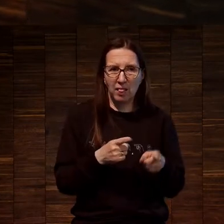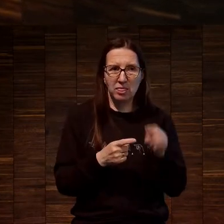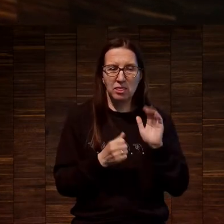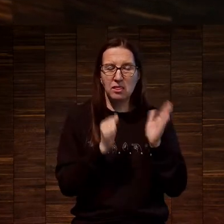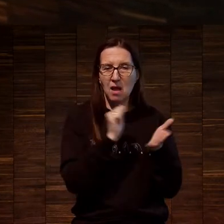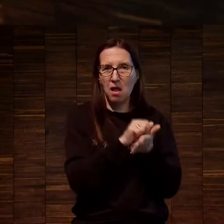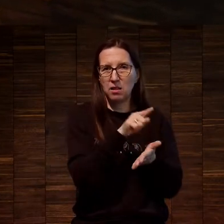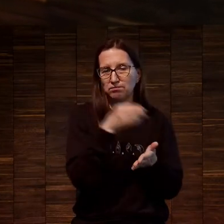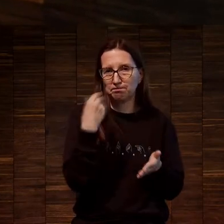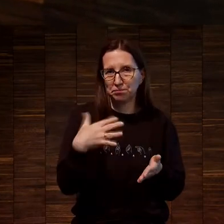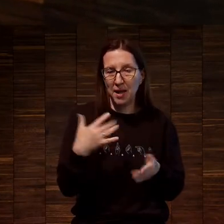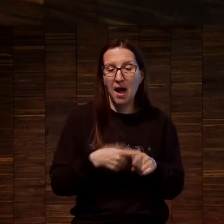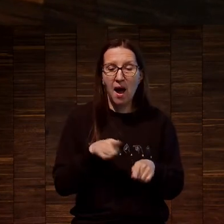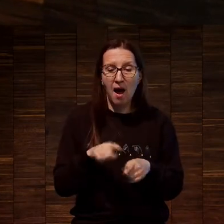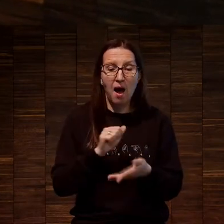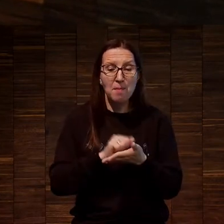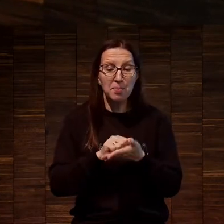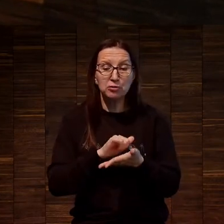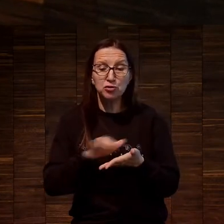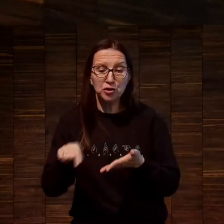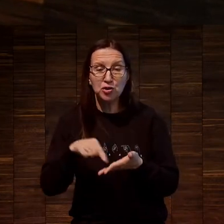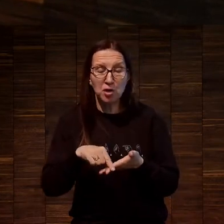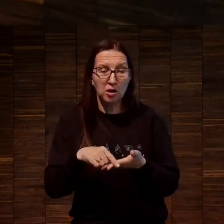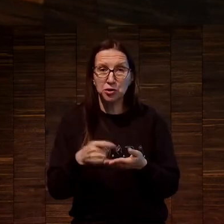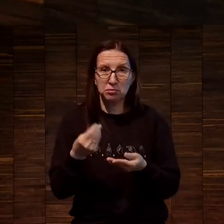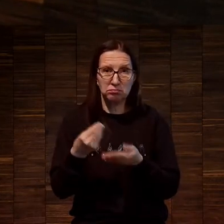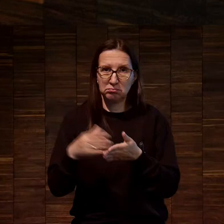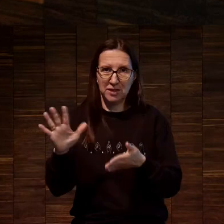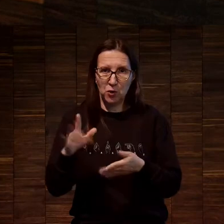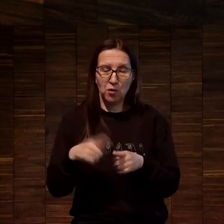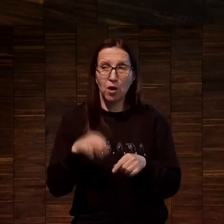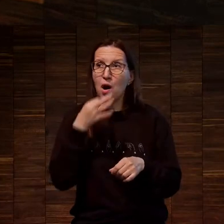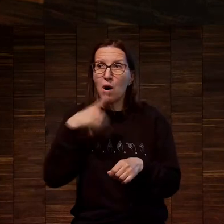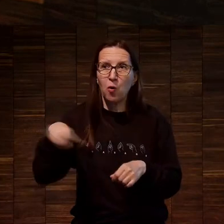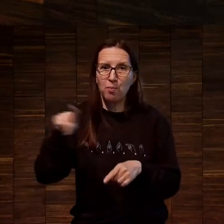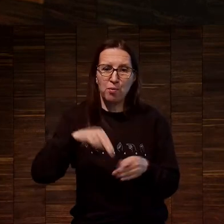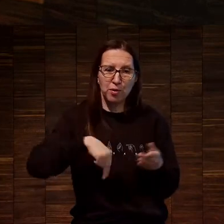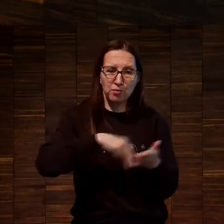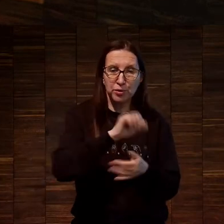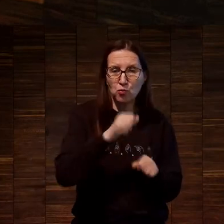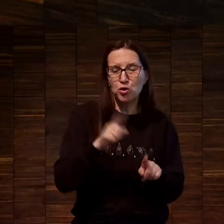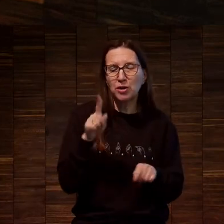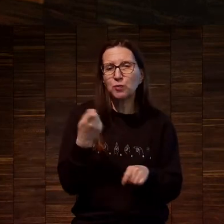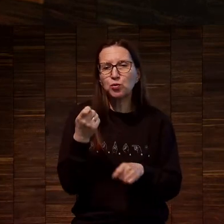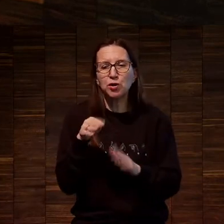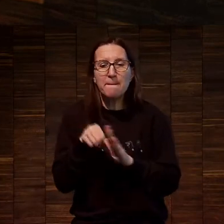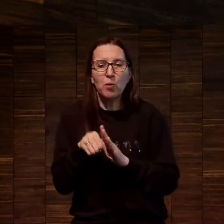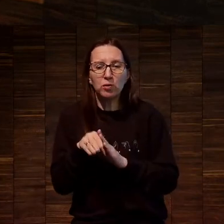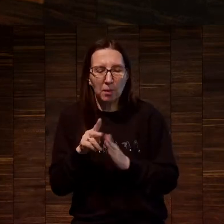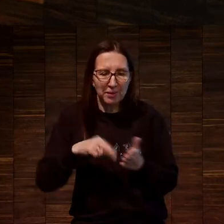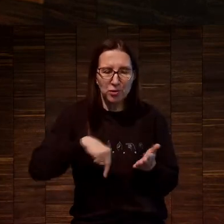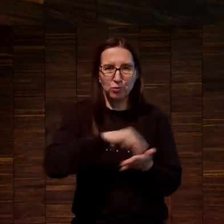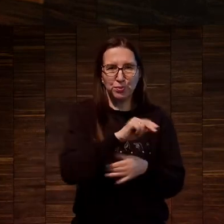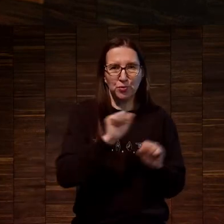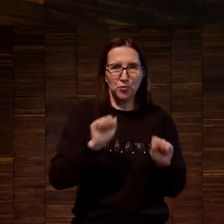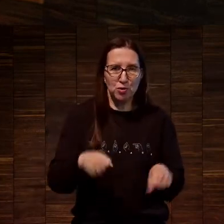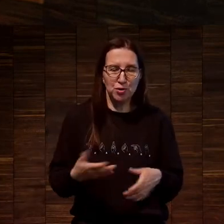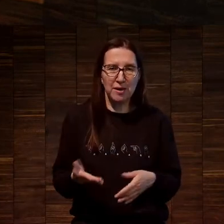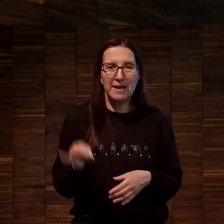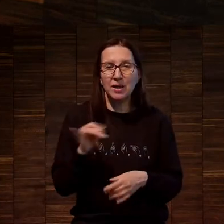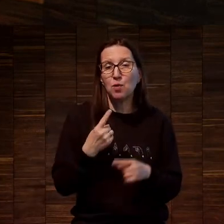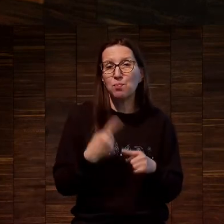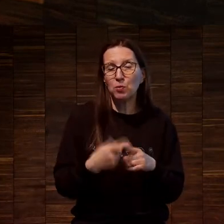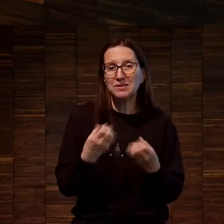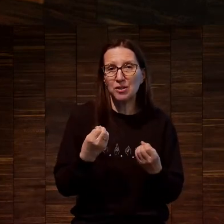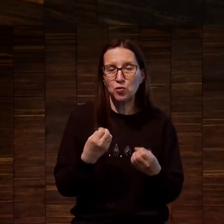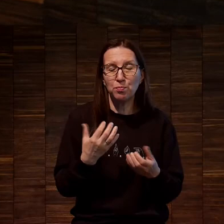тиражная графика — это идея доступности. Она может каждый себе позволить, кто-то может покопить и себе позволить любимого художника. Вот. И потом,